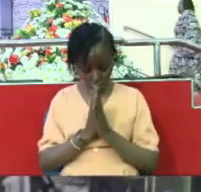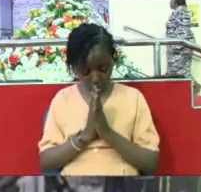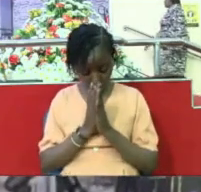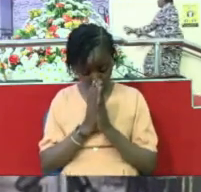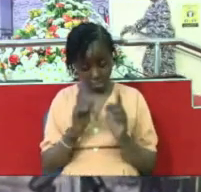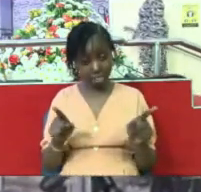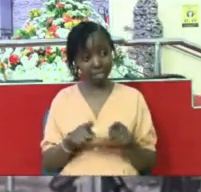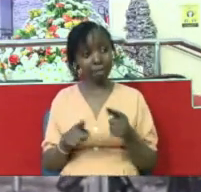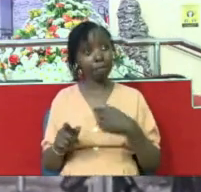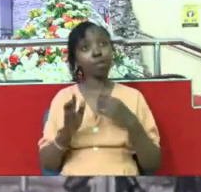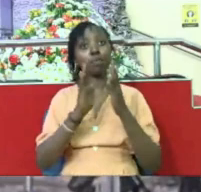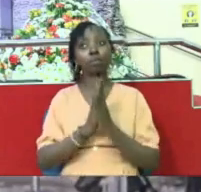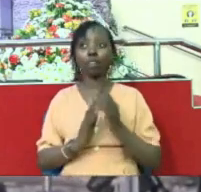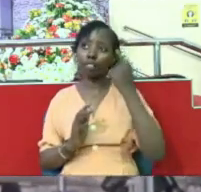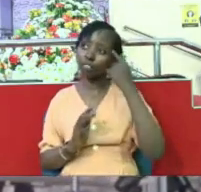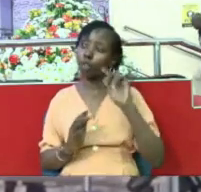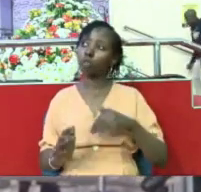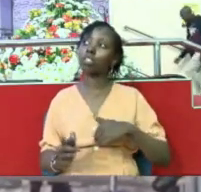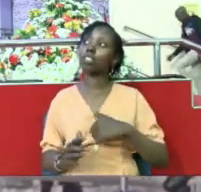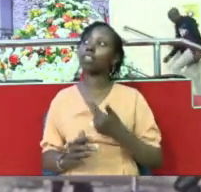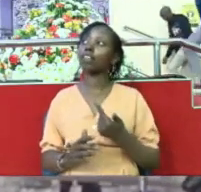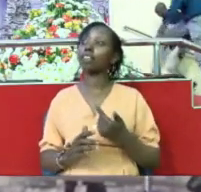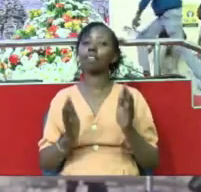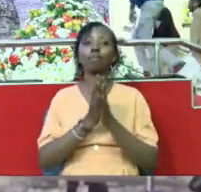nitajiombea. Even me, I will pray for myself. Hallelujah.